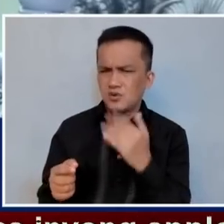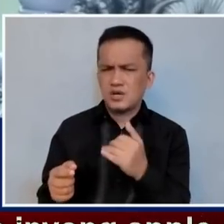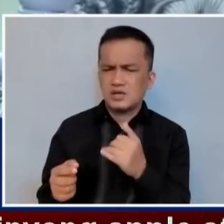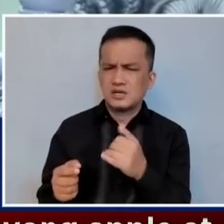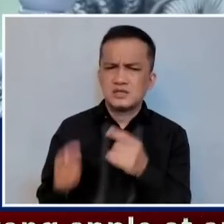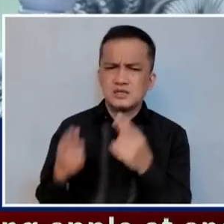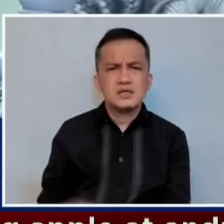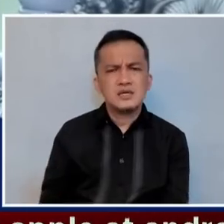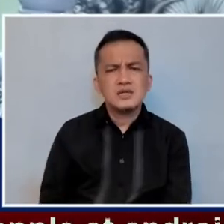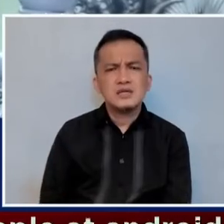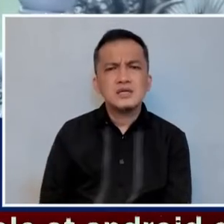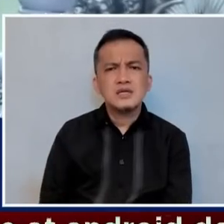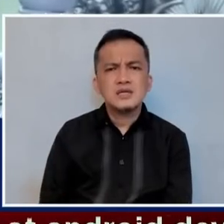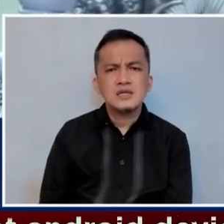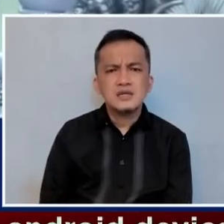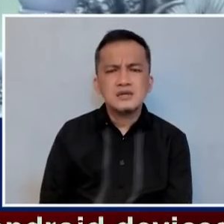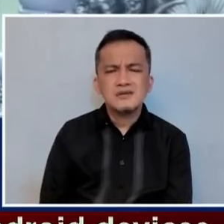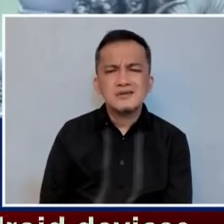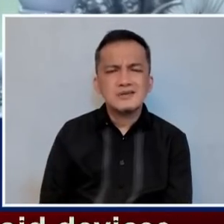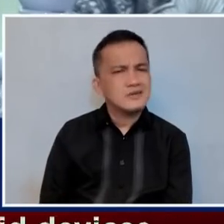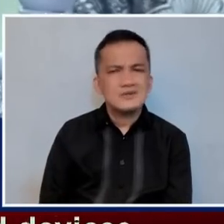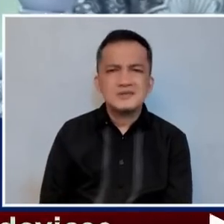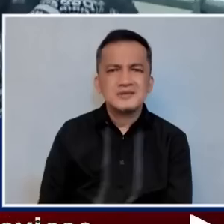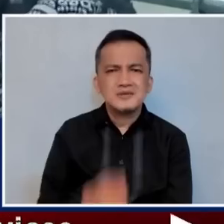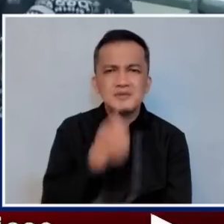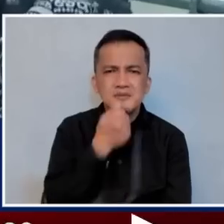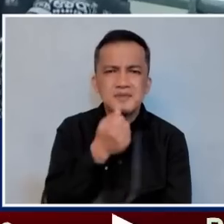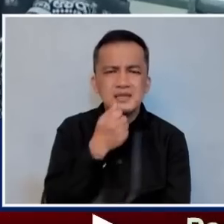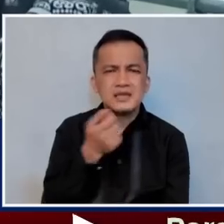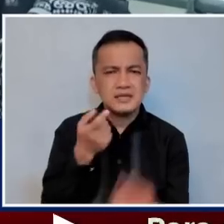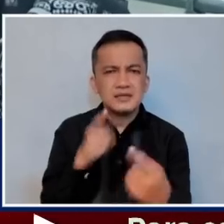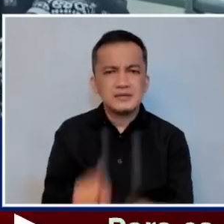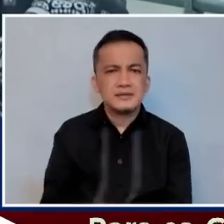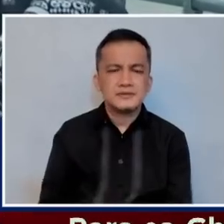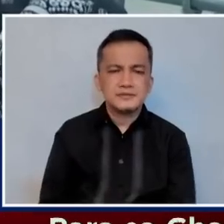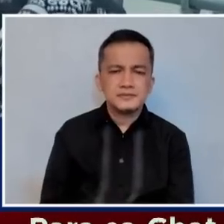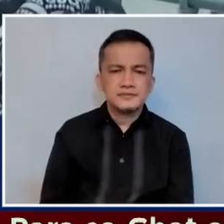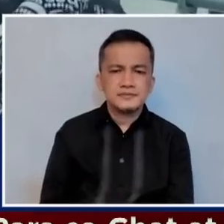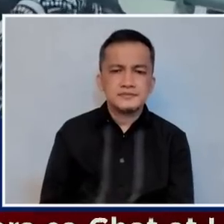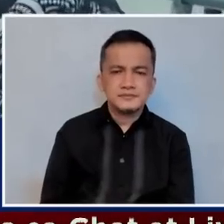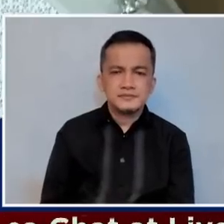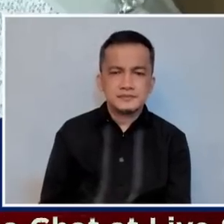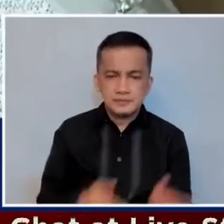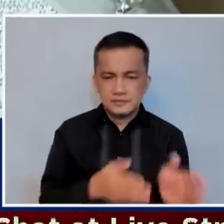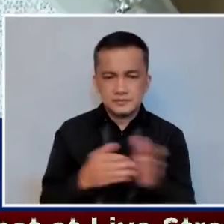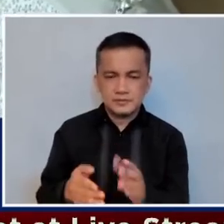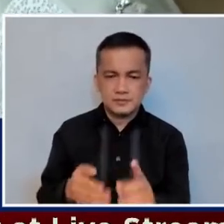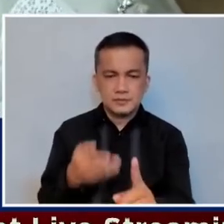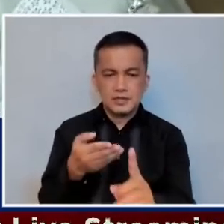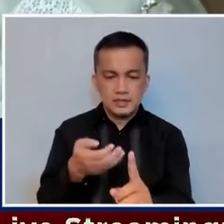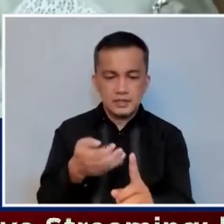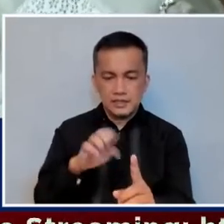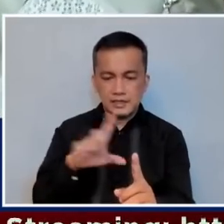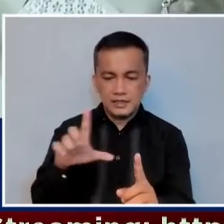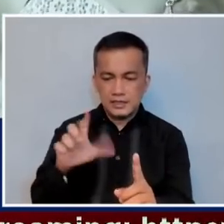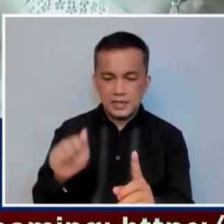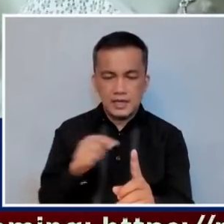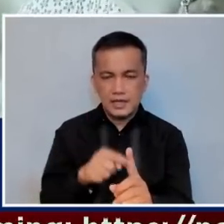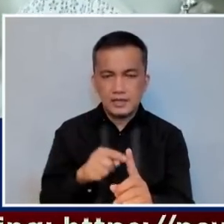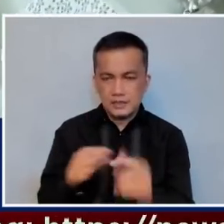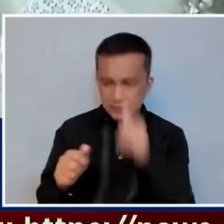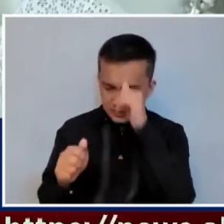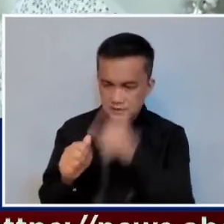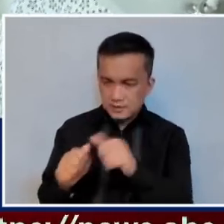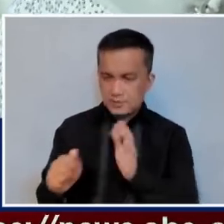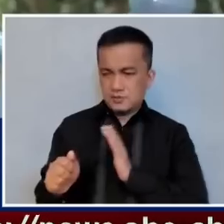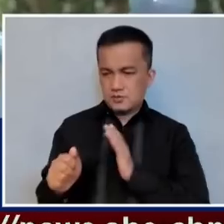di ba? Parang hindi tama ang nangyayari. Inalala naman ni Ella Alviar bilang mabait na kaibigan